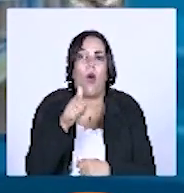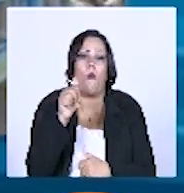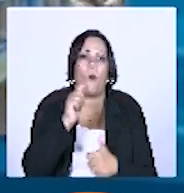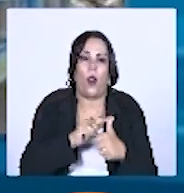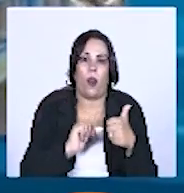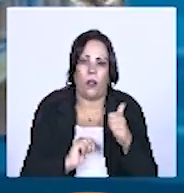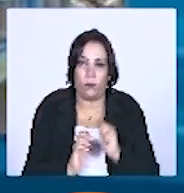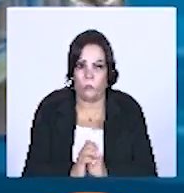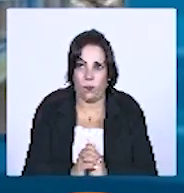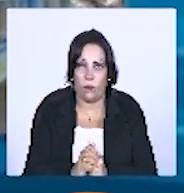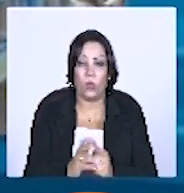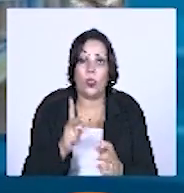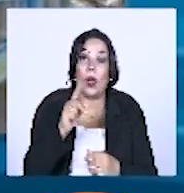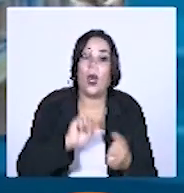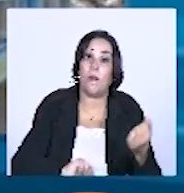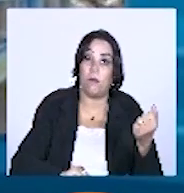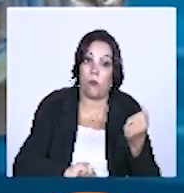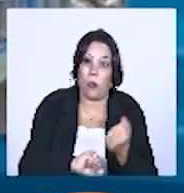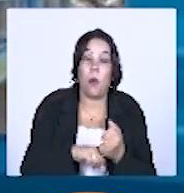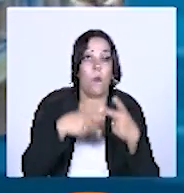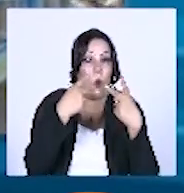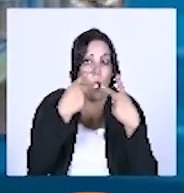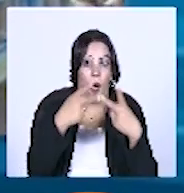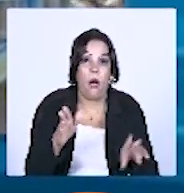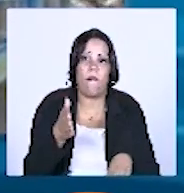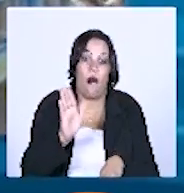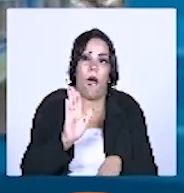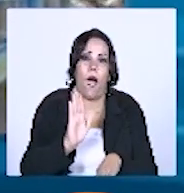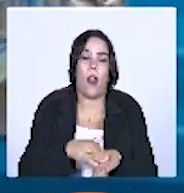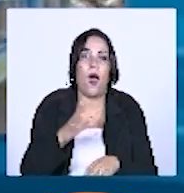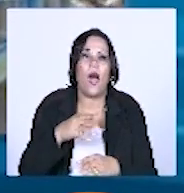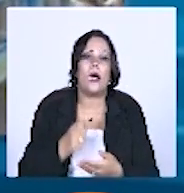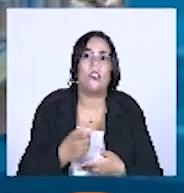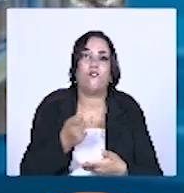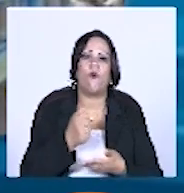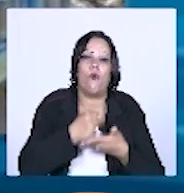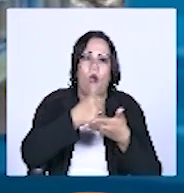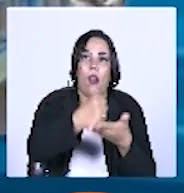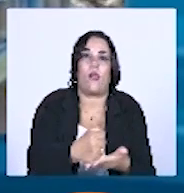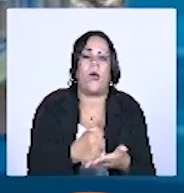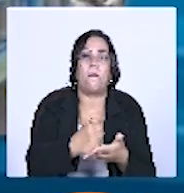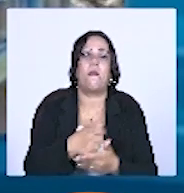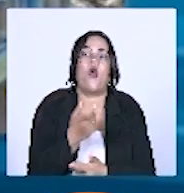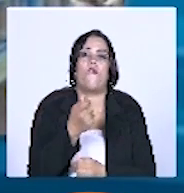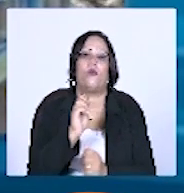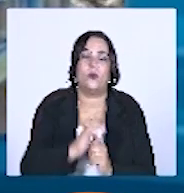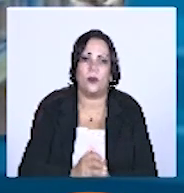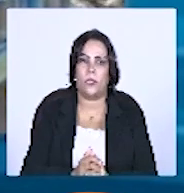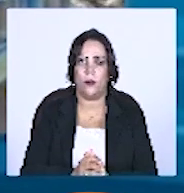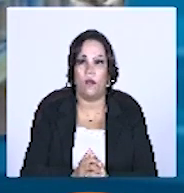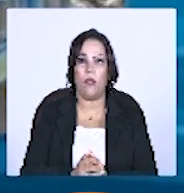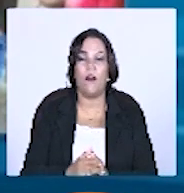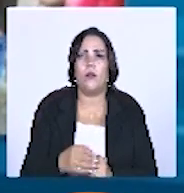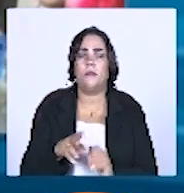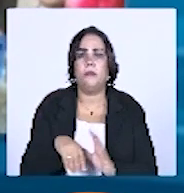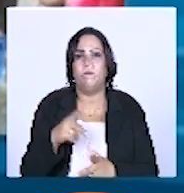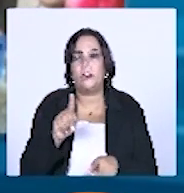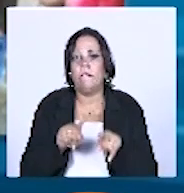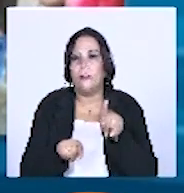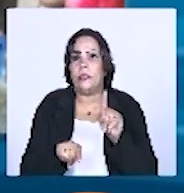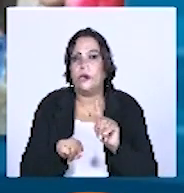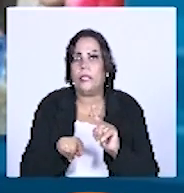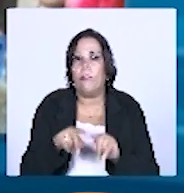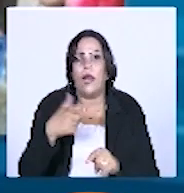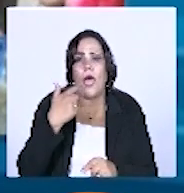نظر اولى بتدعم الفكره الخاصه بالدعم النقدي في مخاوف عند